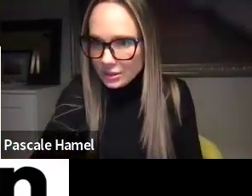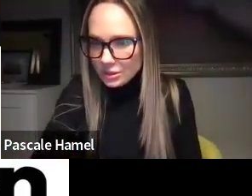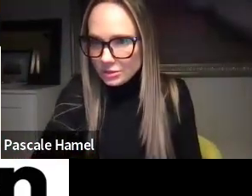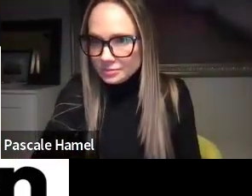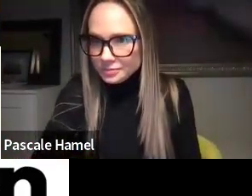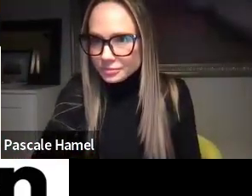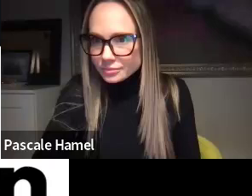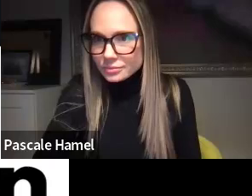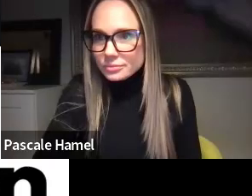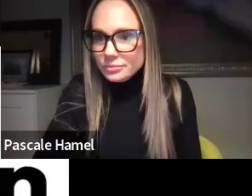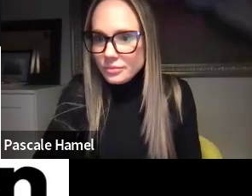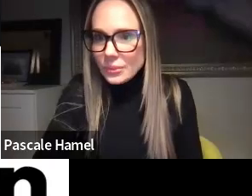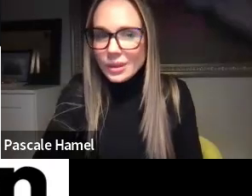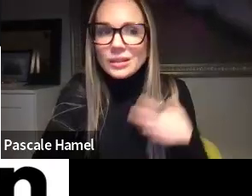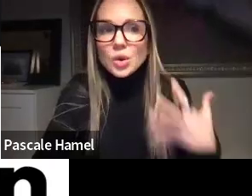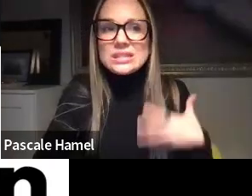ajusté.